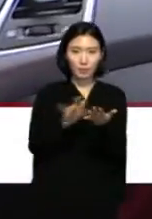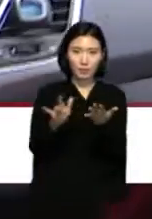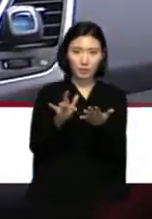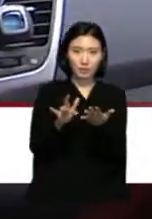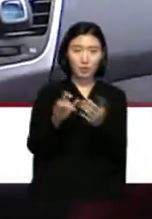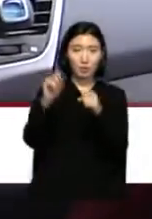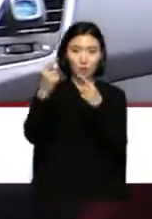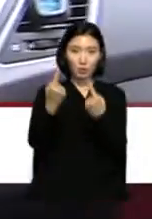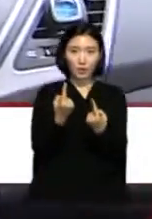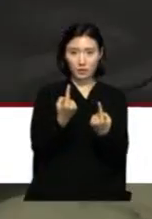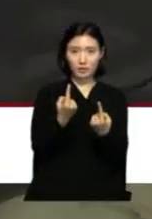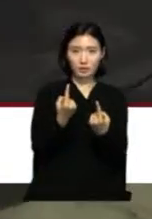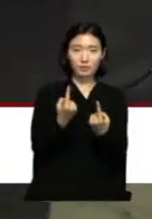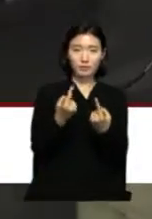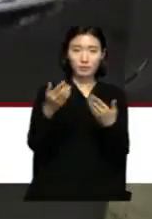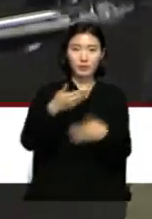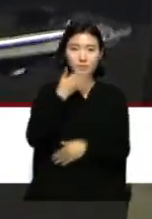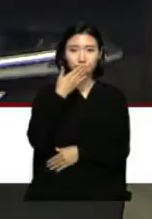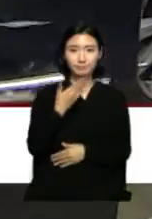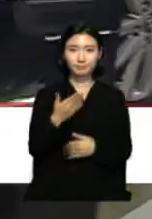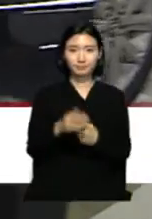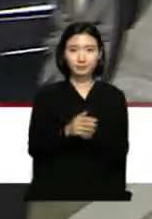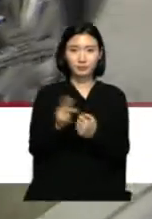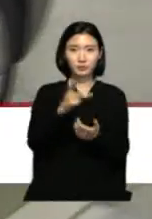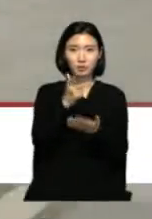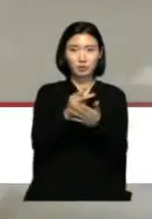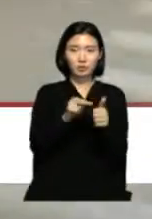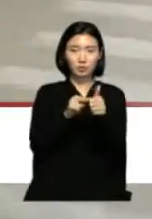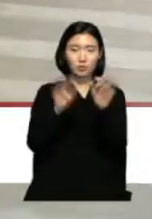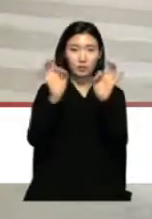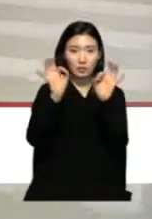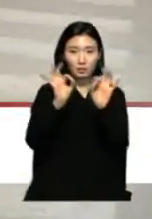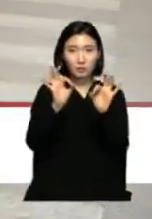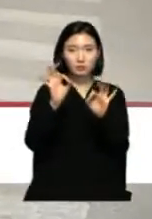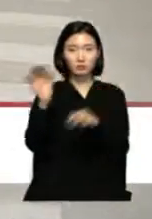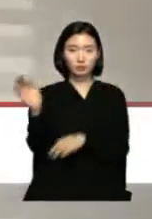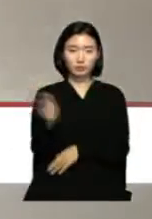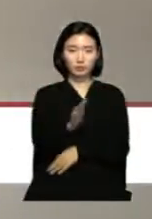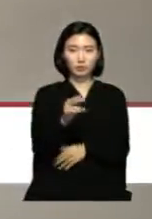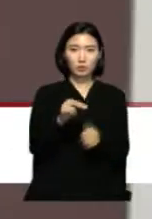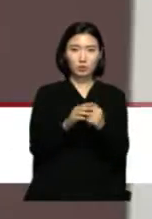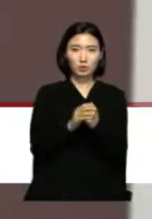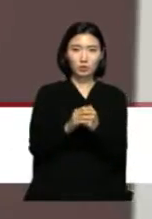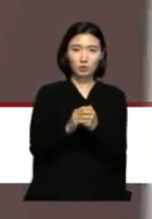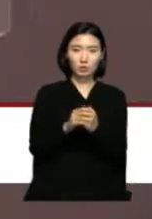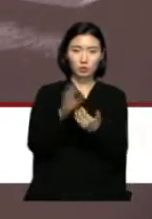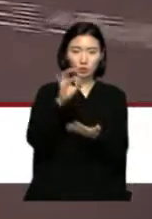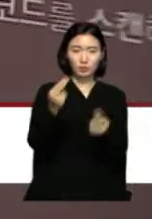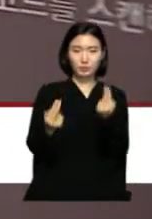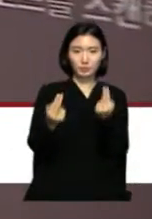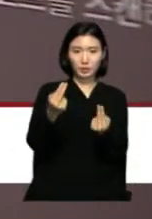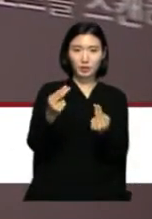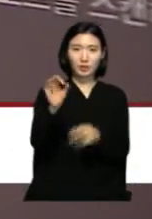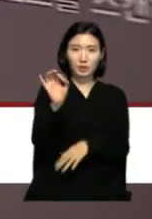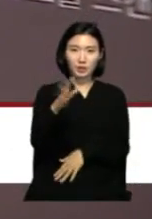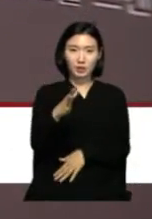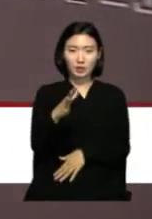할인된 가격으로 이용합니다. 주차장 정보를 찾는 것부터 요금 비교, 간편한